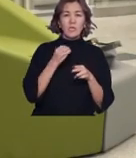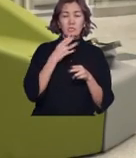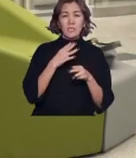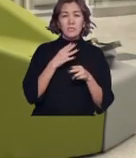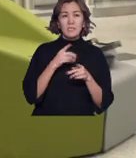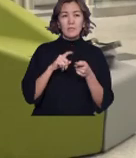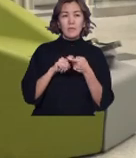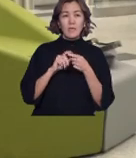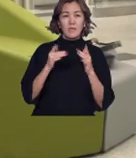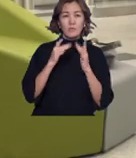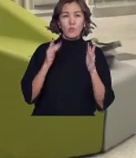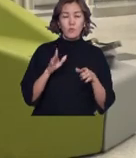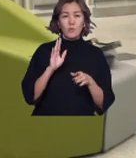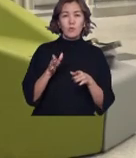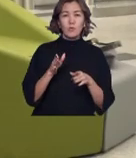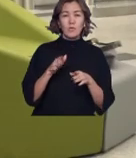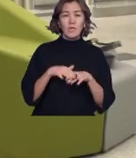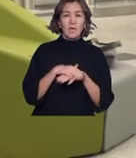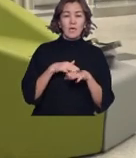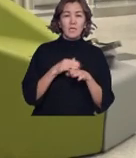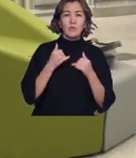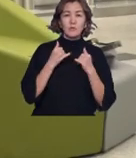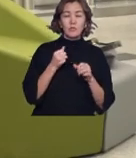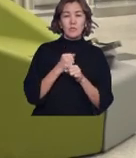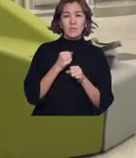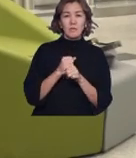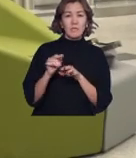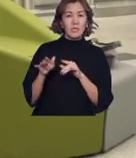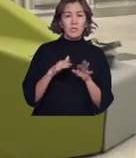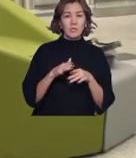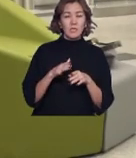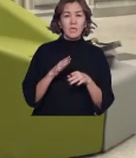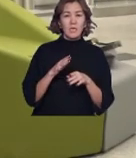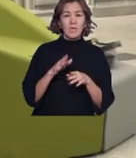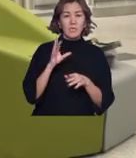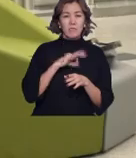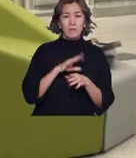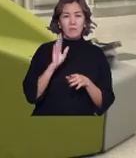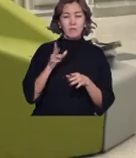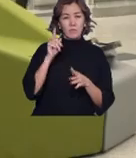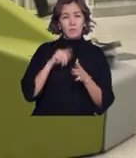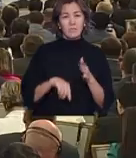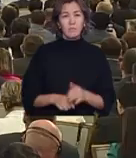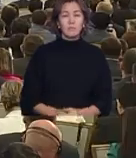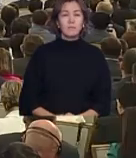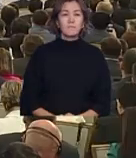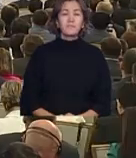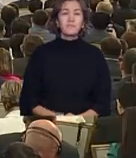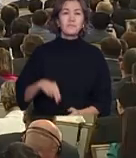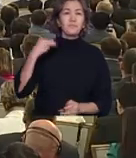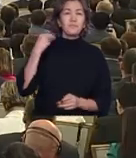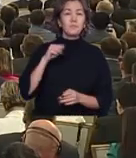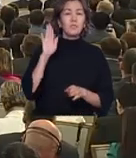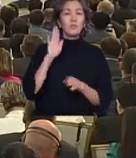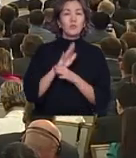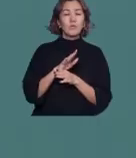алтын көпір болып тұр. Яғни бұл халықтың игілігі үшін жасалынып жатқан іс-шара, ары қарай да табысты болатынына сенімдіміз. Президент жолдауда үкімет